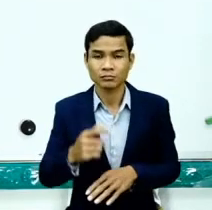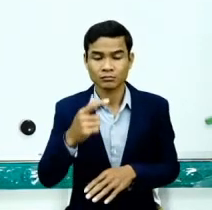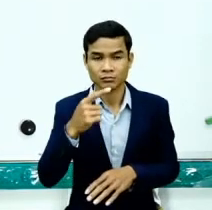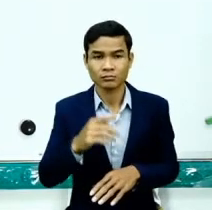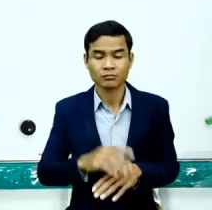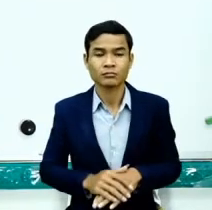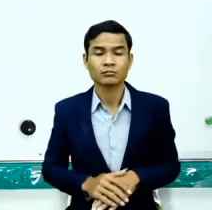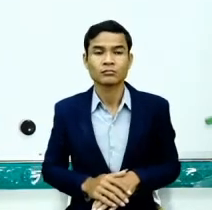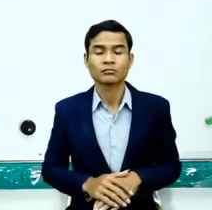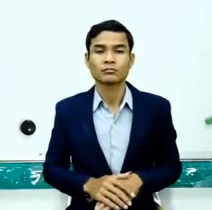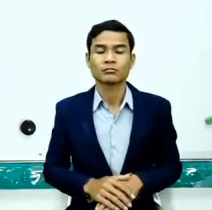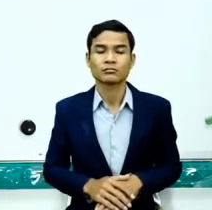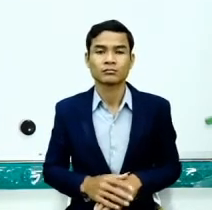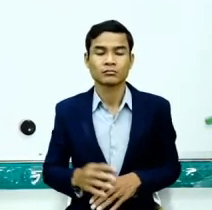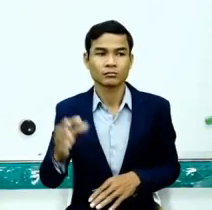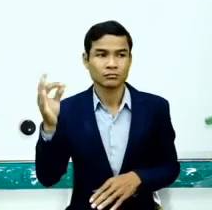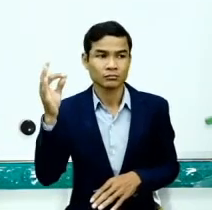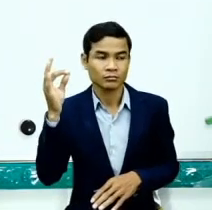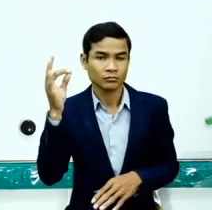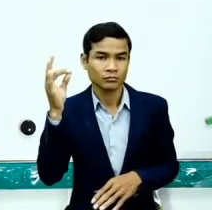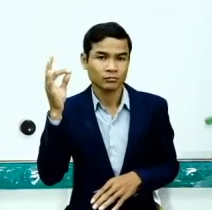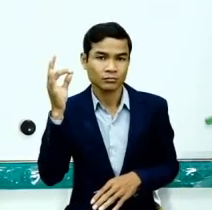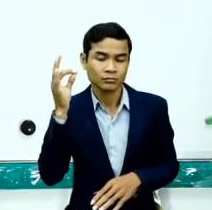mà chà